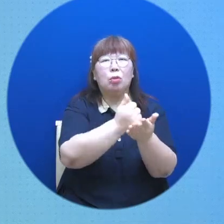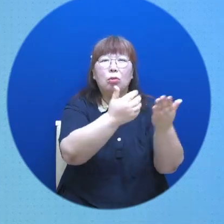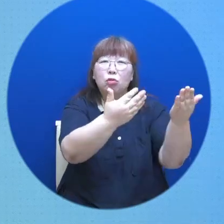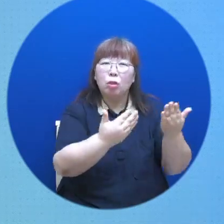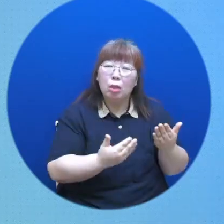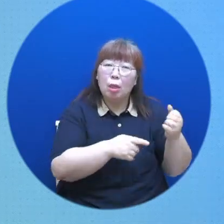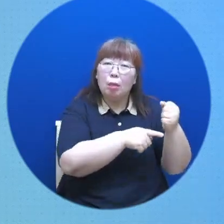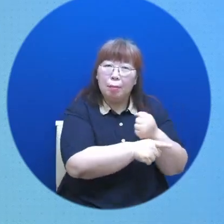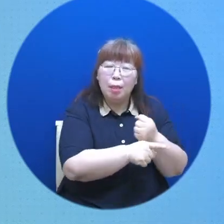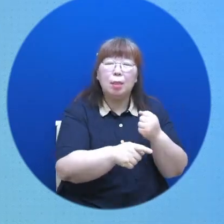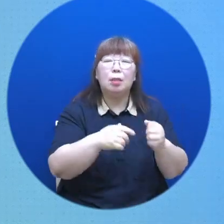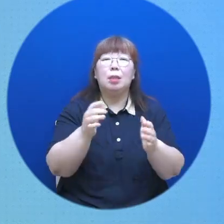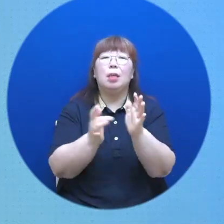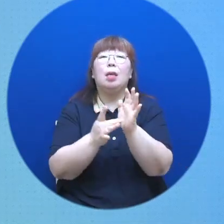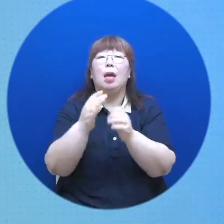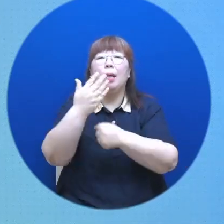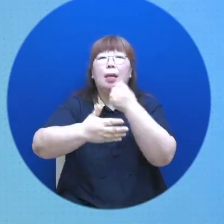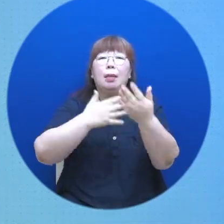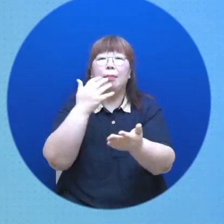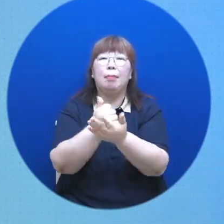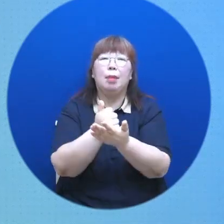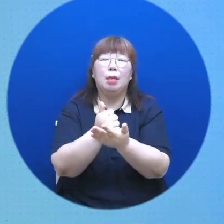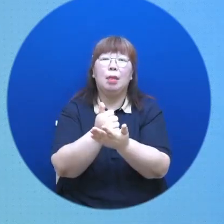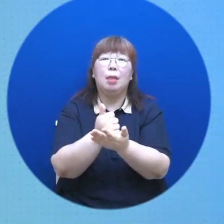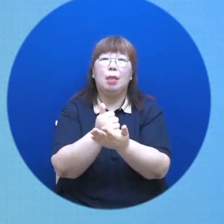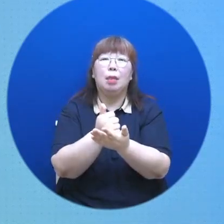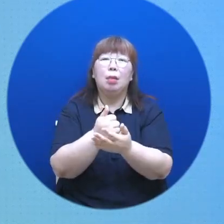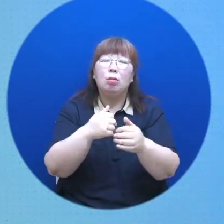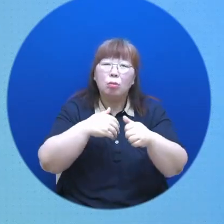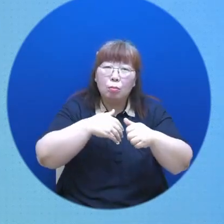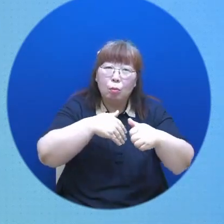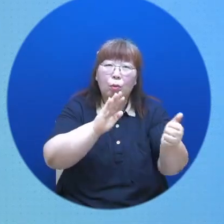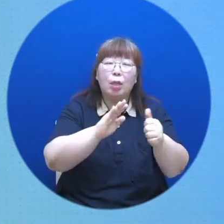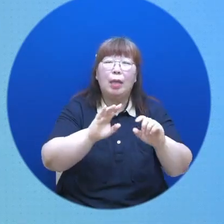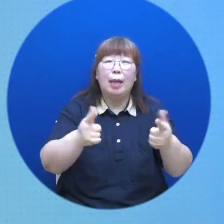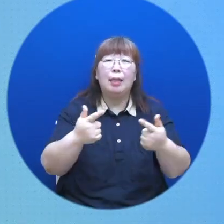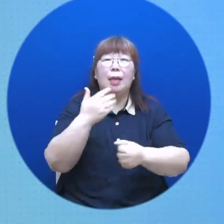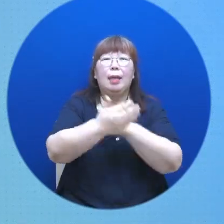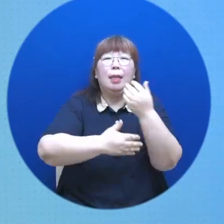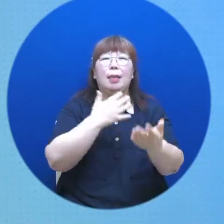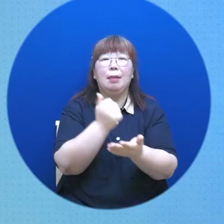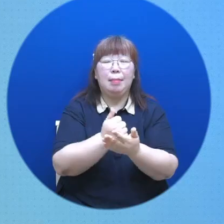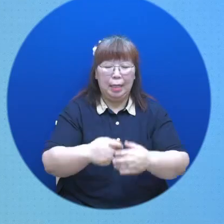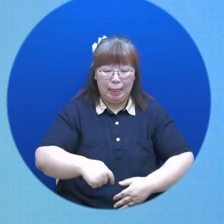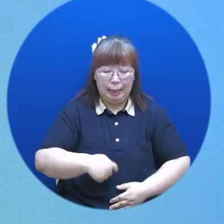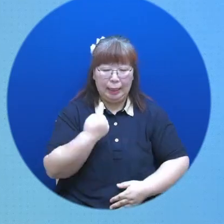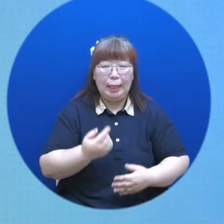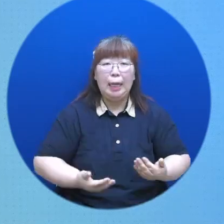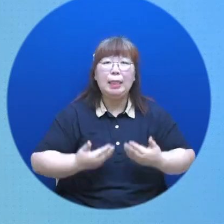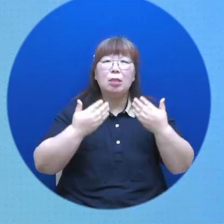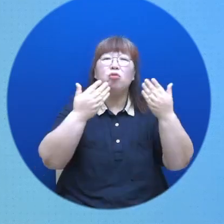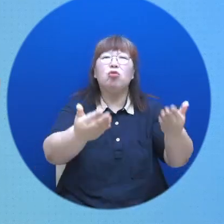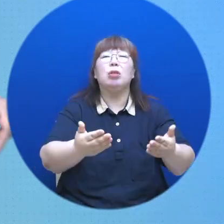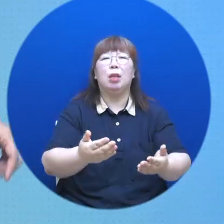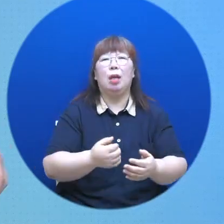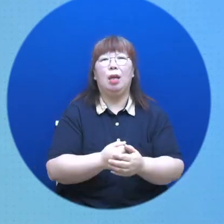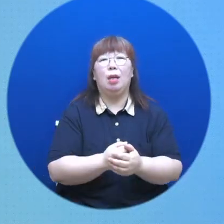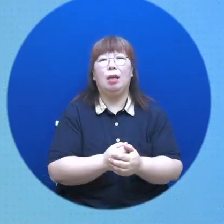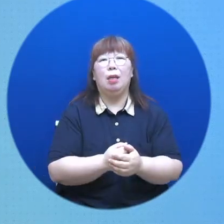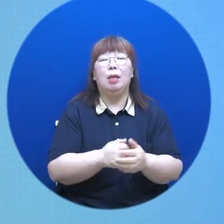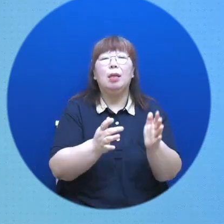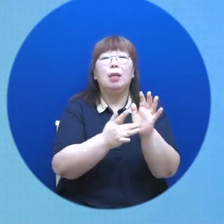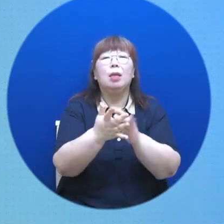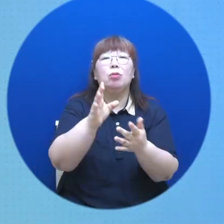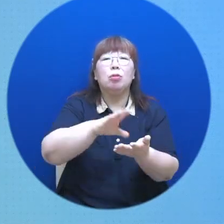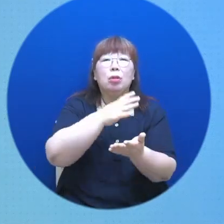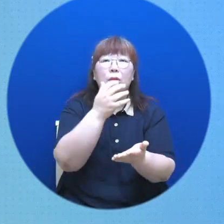것은 하나님께서 그 무엇인가를 주셨다는 것이 아니라 하나님 자신을 내어주셨다는 사실입니다. 예수